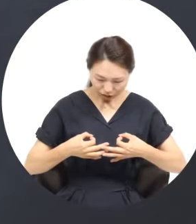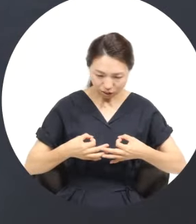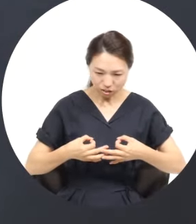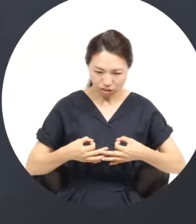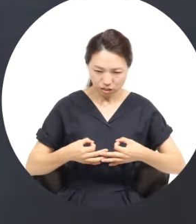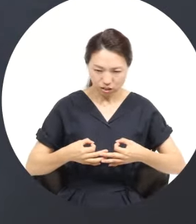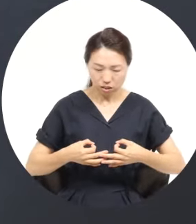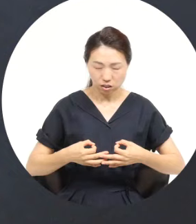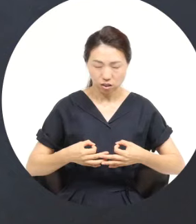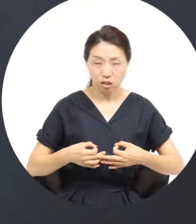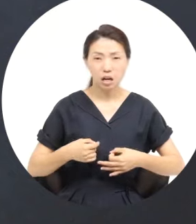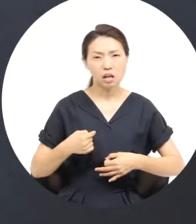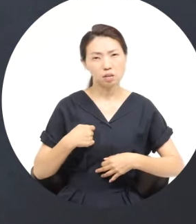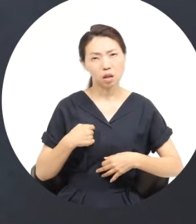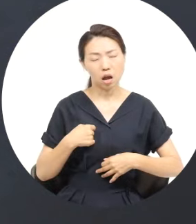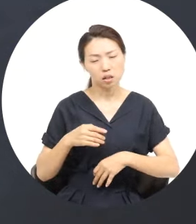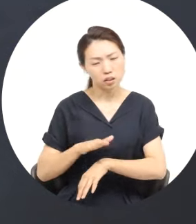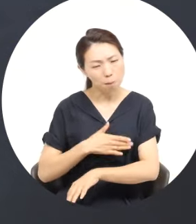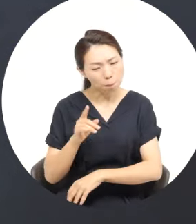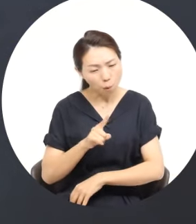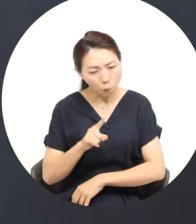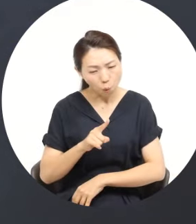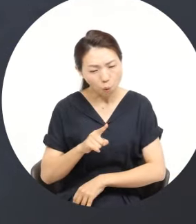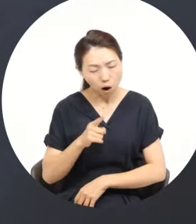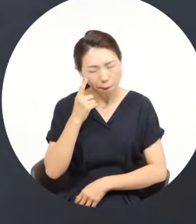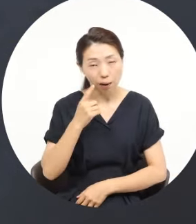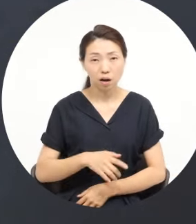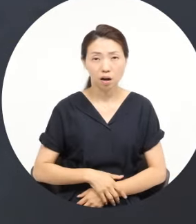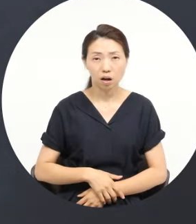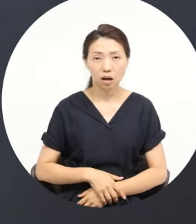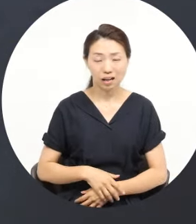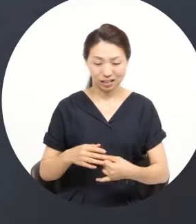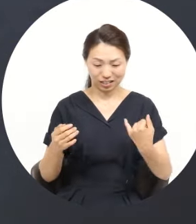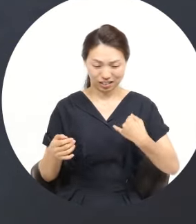때 공부하라 잘하라 한 게 공부는 잘했는지 몰라도